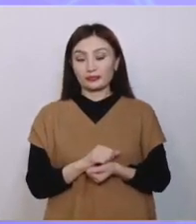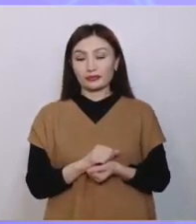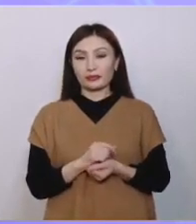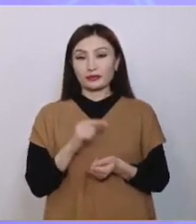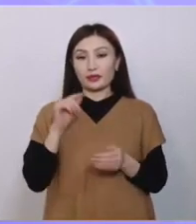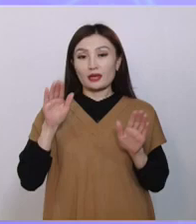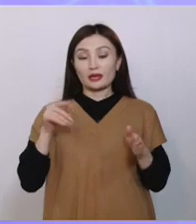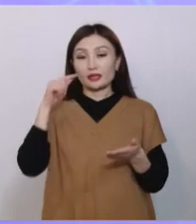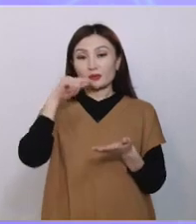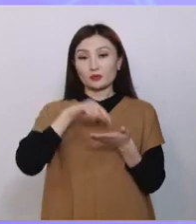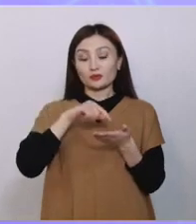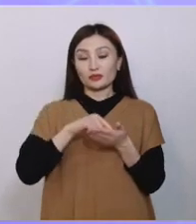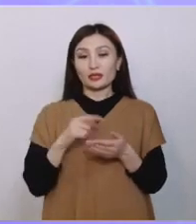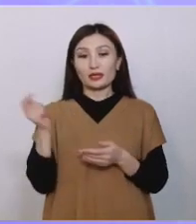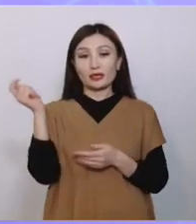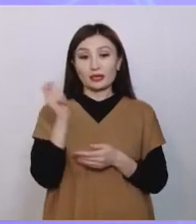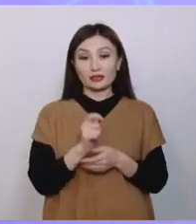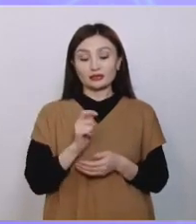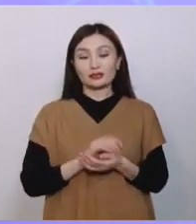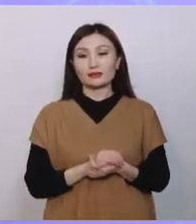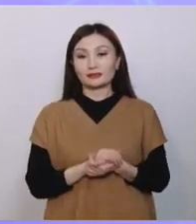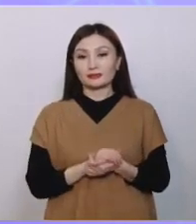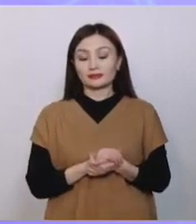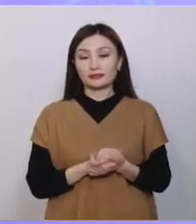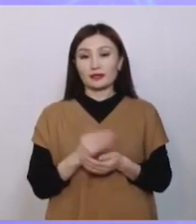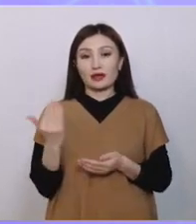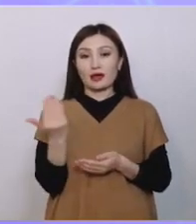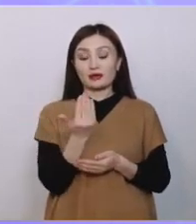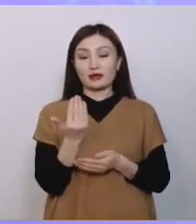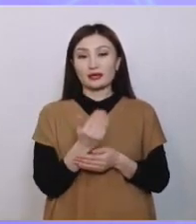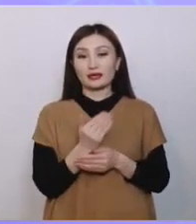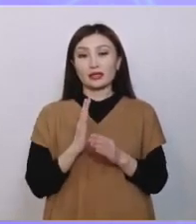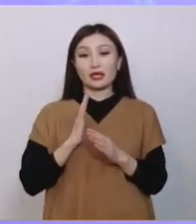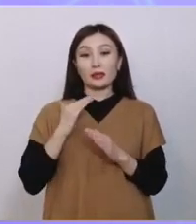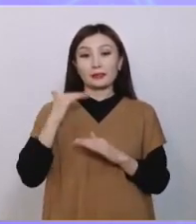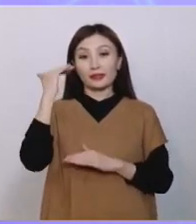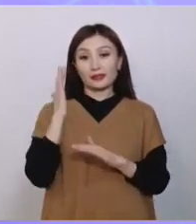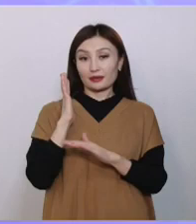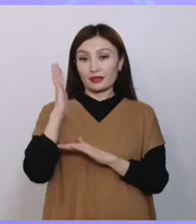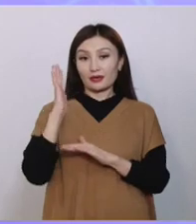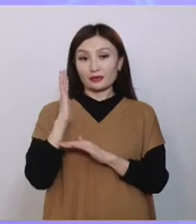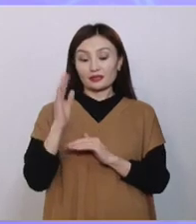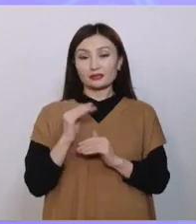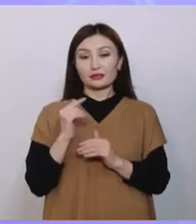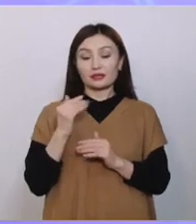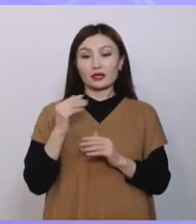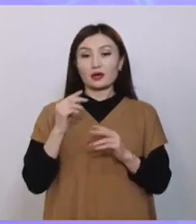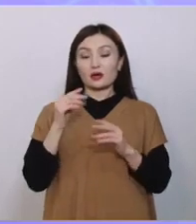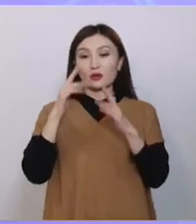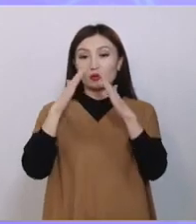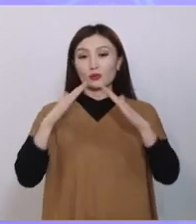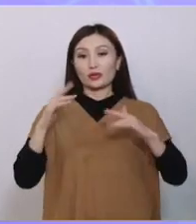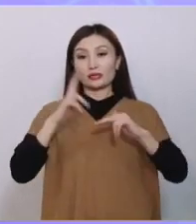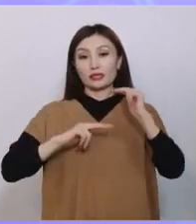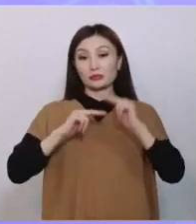Келген куштар да учуп келишти. Алар бийик дарактардын башына уя салып